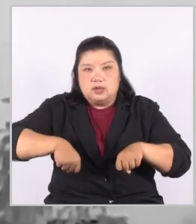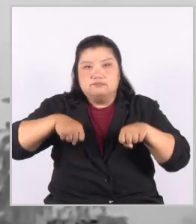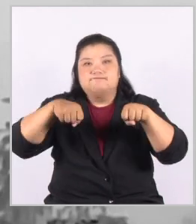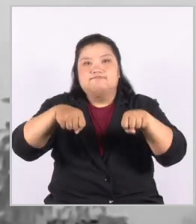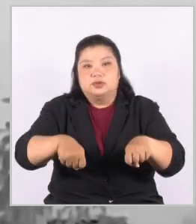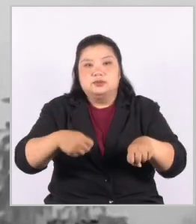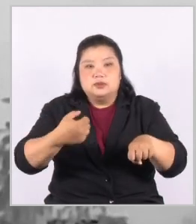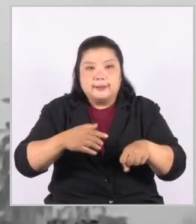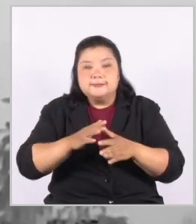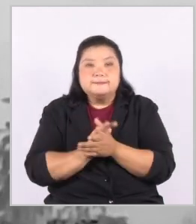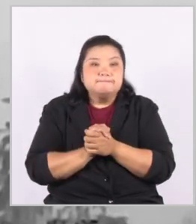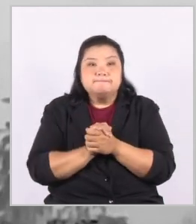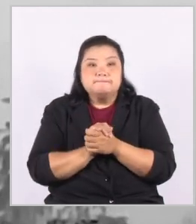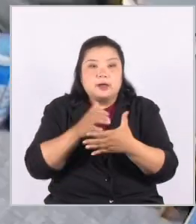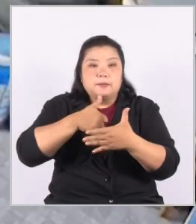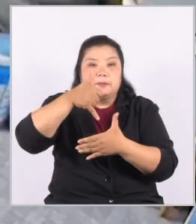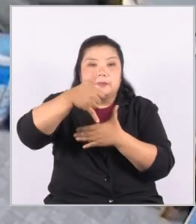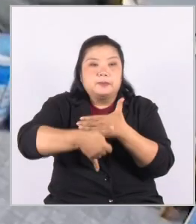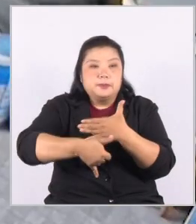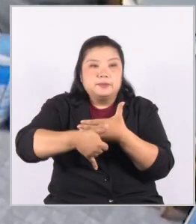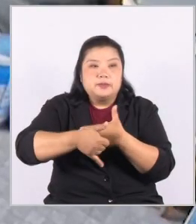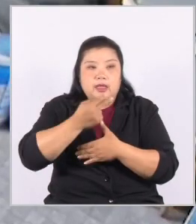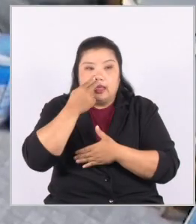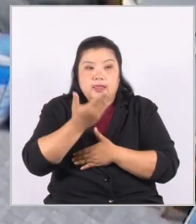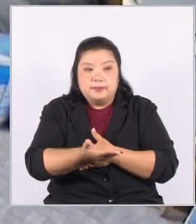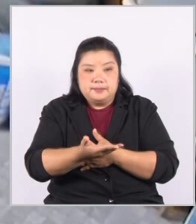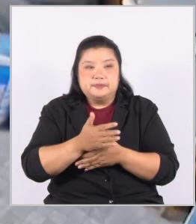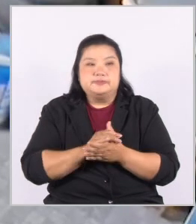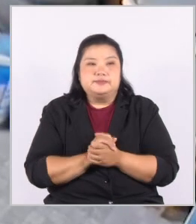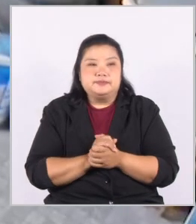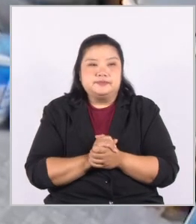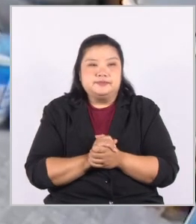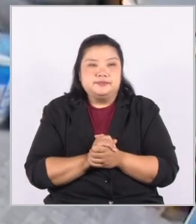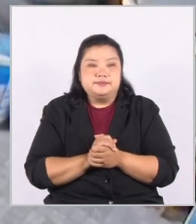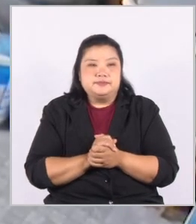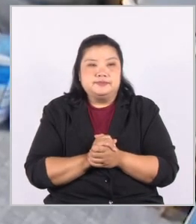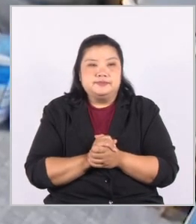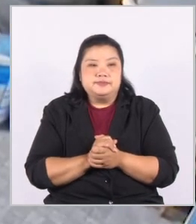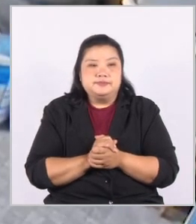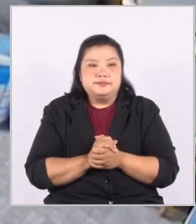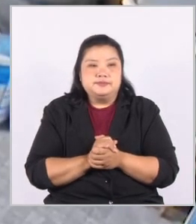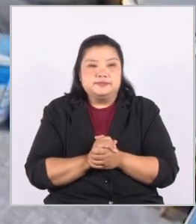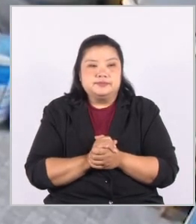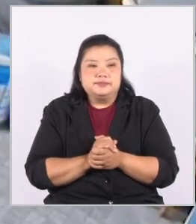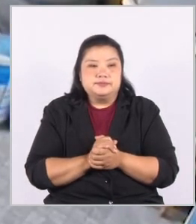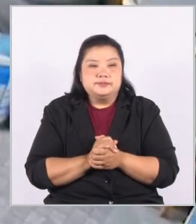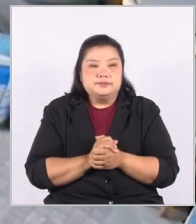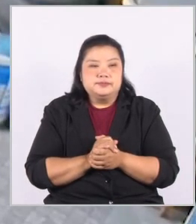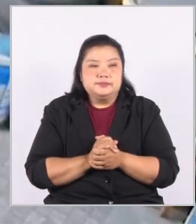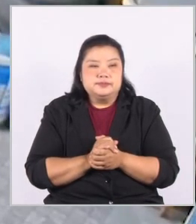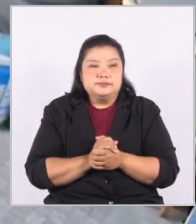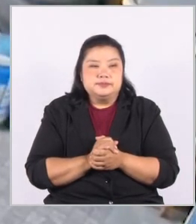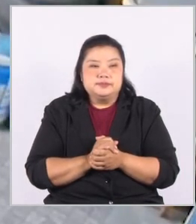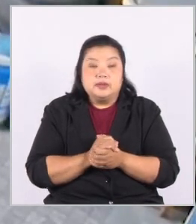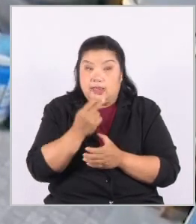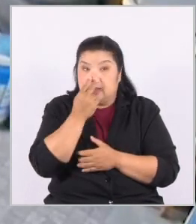ข้ามกำแพงเข้ามาแล้วเข้าไปดมชุดชั้นในค่ะนี่ภาพนี้ชัดเจนกระโดดข้ามมาแล้วเสร็จแล้